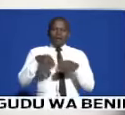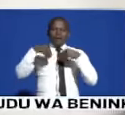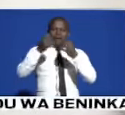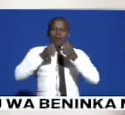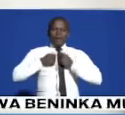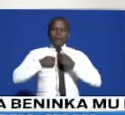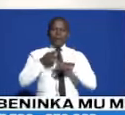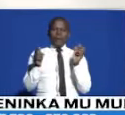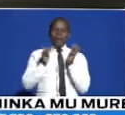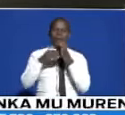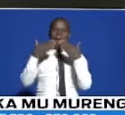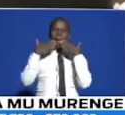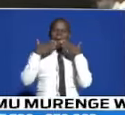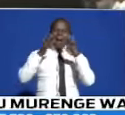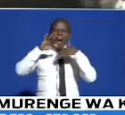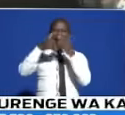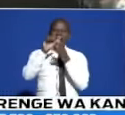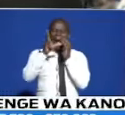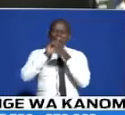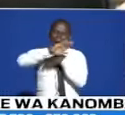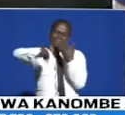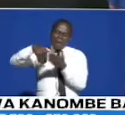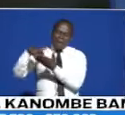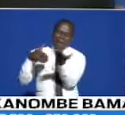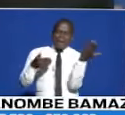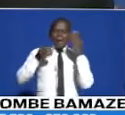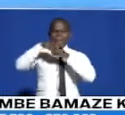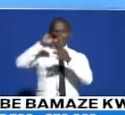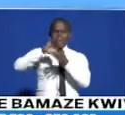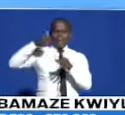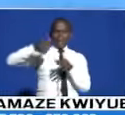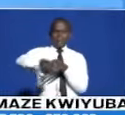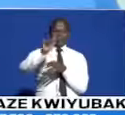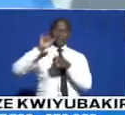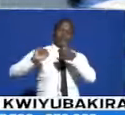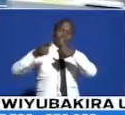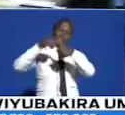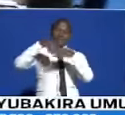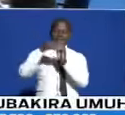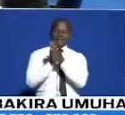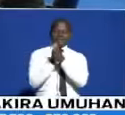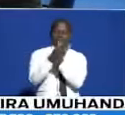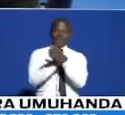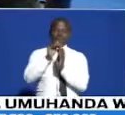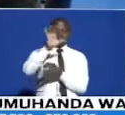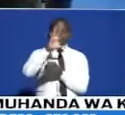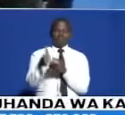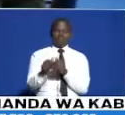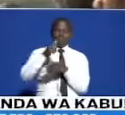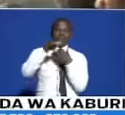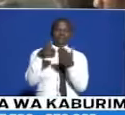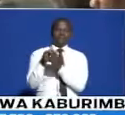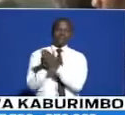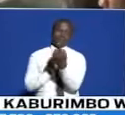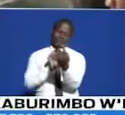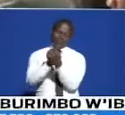Rwanda ashimwe uruhare abanyafrika muri rusange bagize mu itorwa rye aho bwa mbere mu mateka umugabane wa Afrika